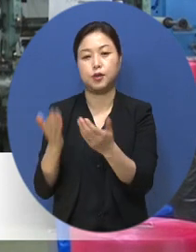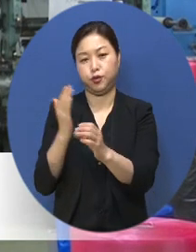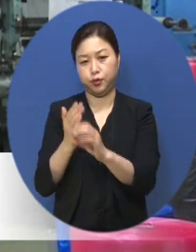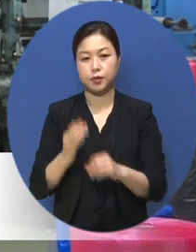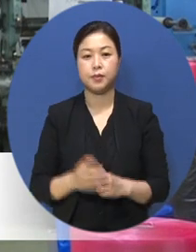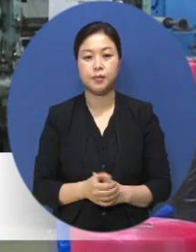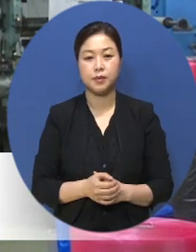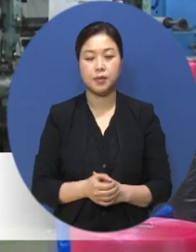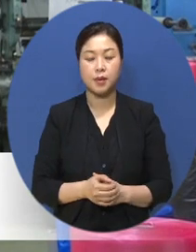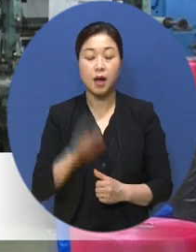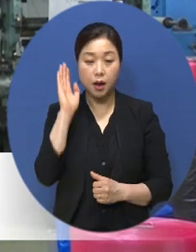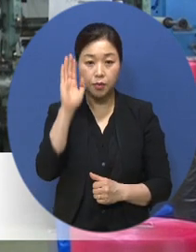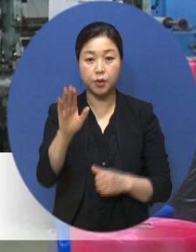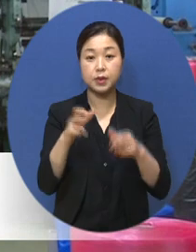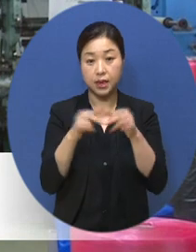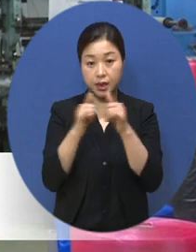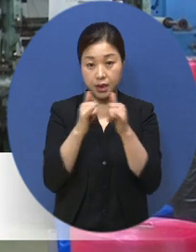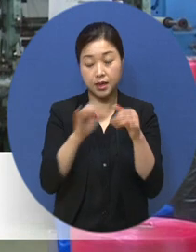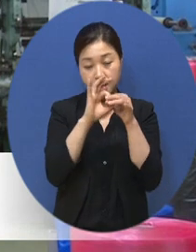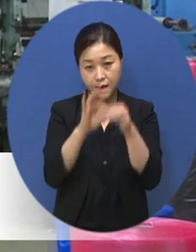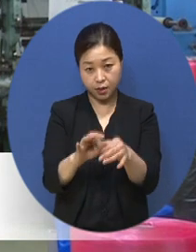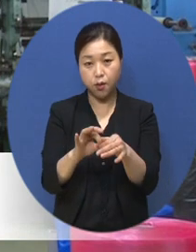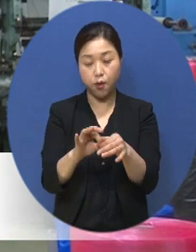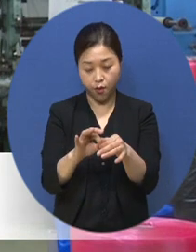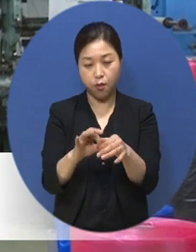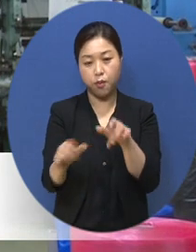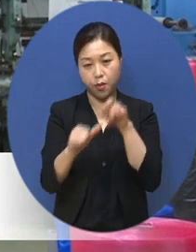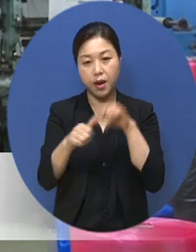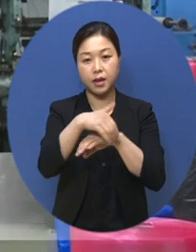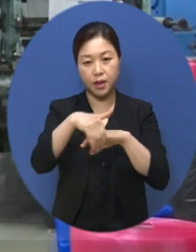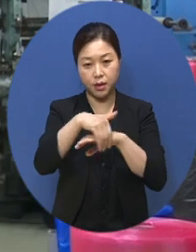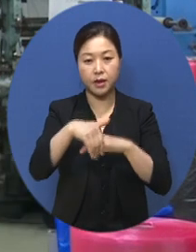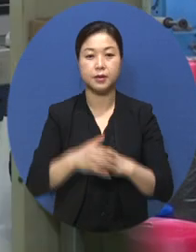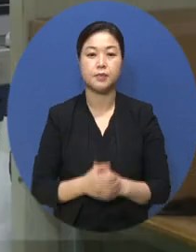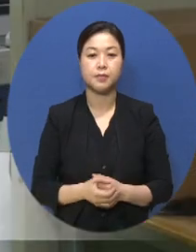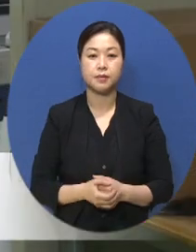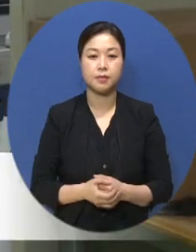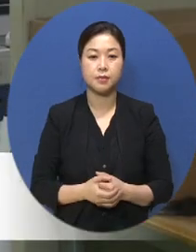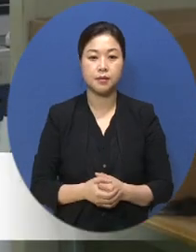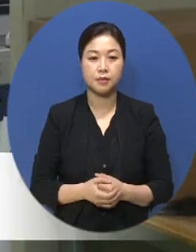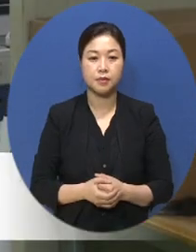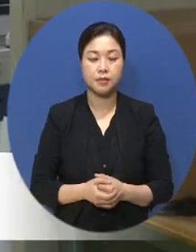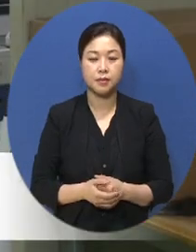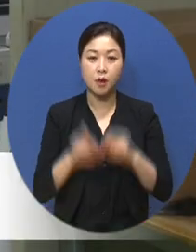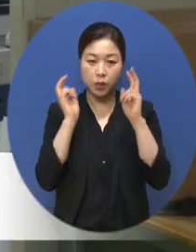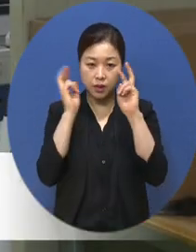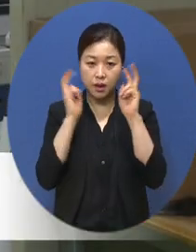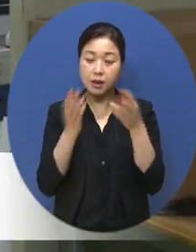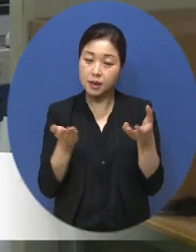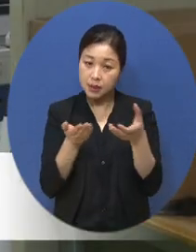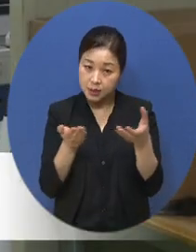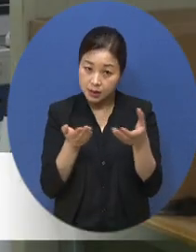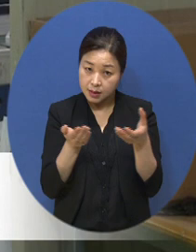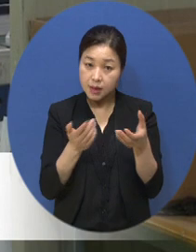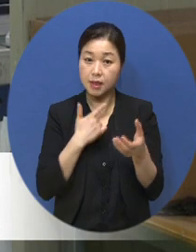저희는 지속적으로 앞으로도 계속 장애인분을 쓸 계획이 있어요. 회사에서 일을